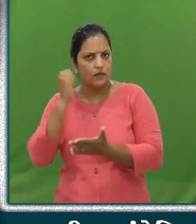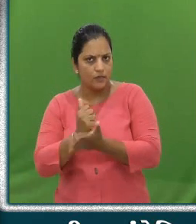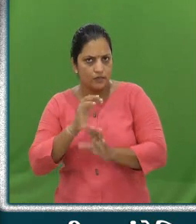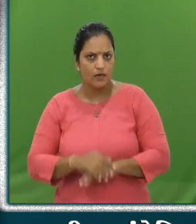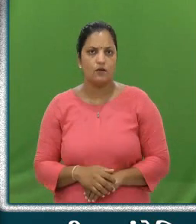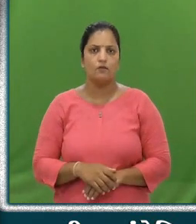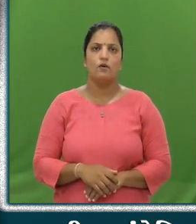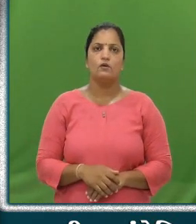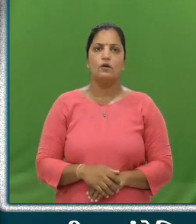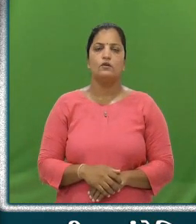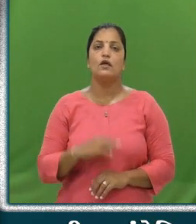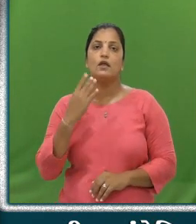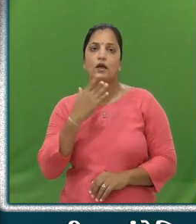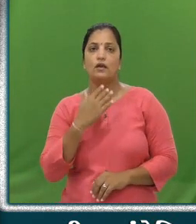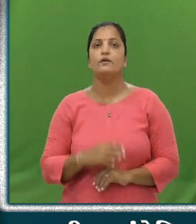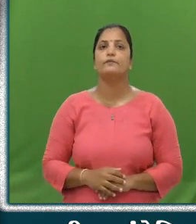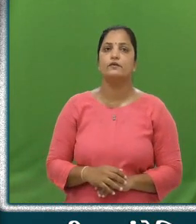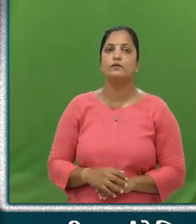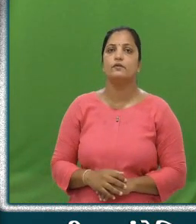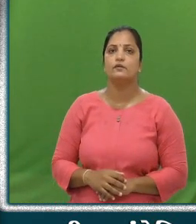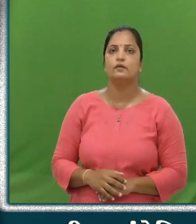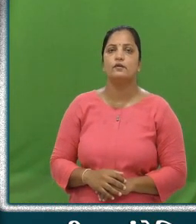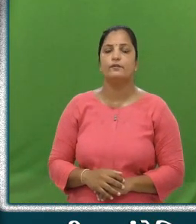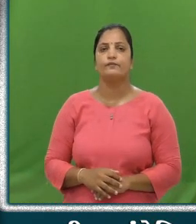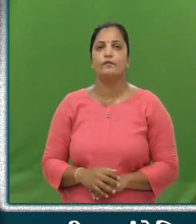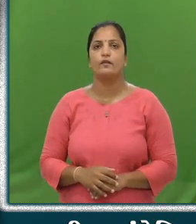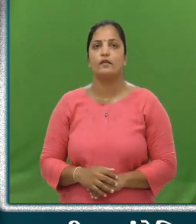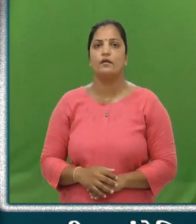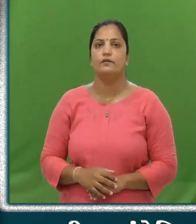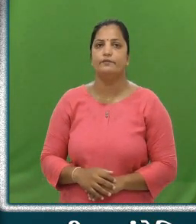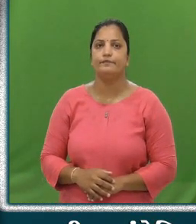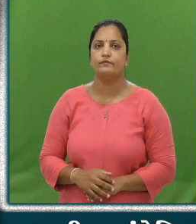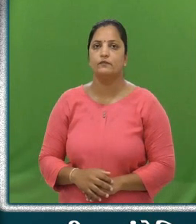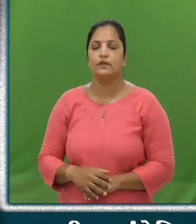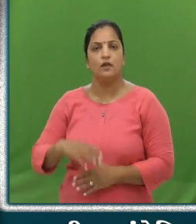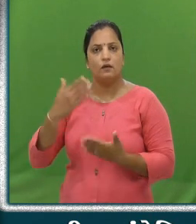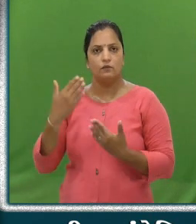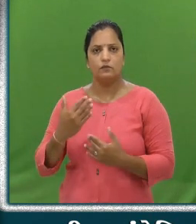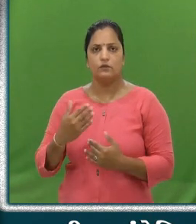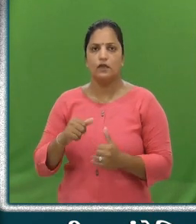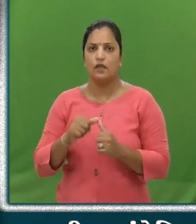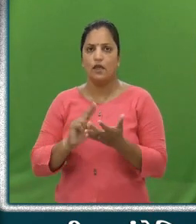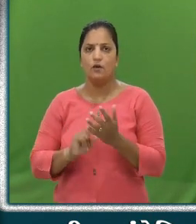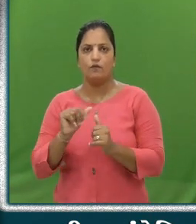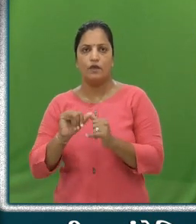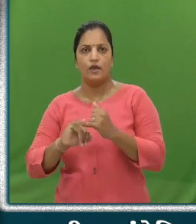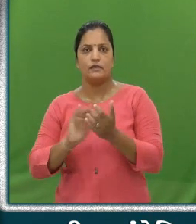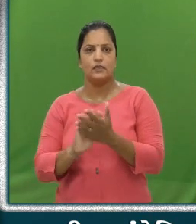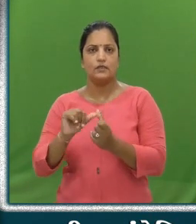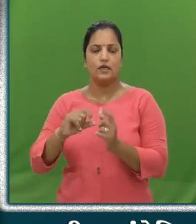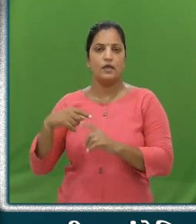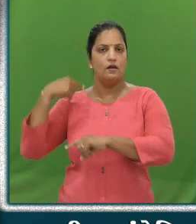જે છે એને આપણે હવે જોવાનું છે કે મનુષ્યની અંદર લિંગ નિશ્ચય કોના દ્વારા નિયંત્રિત છે તો લિંગ